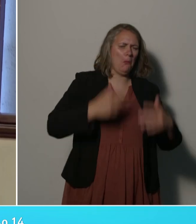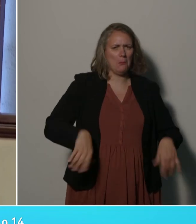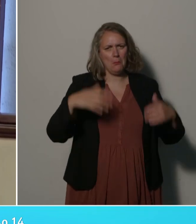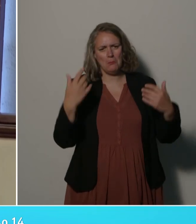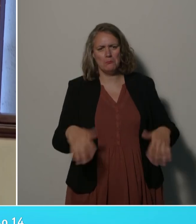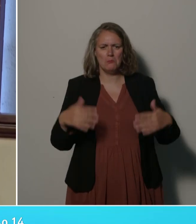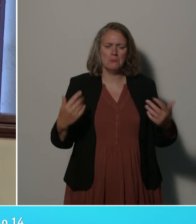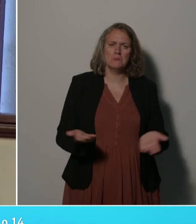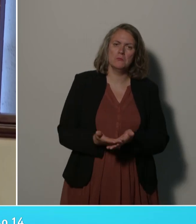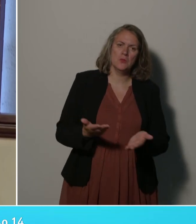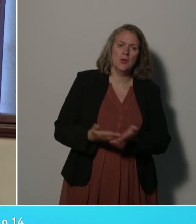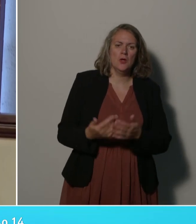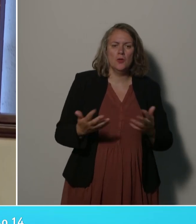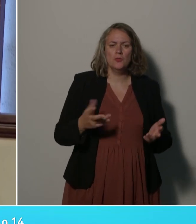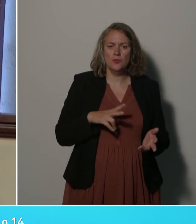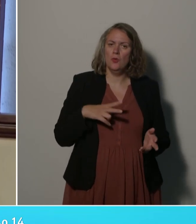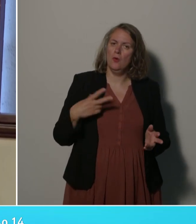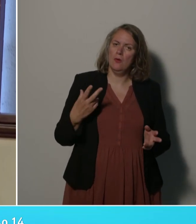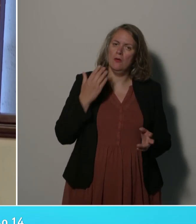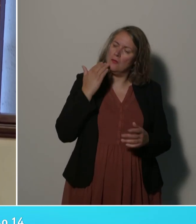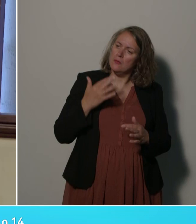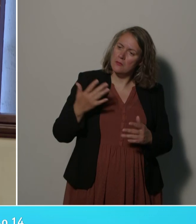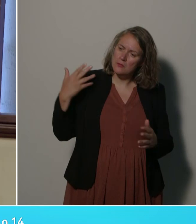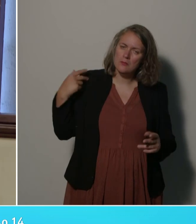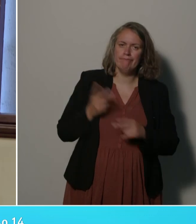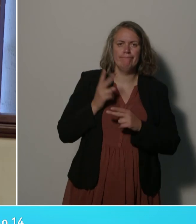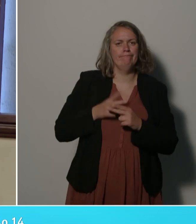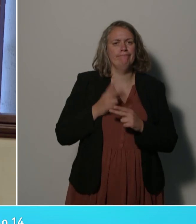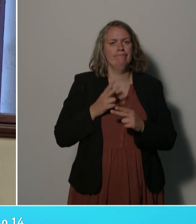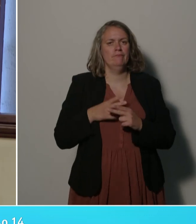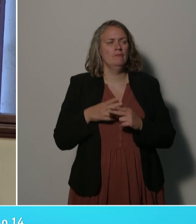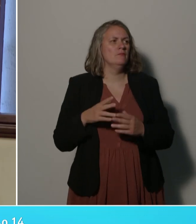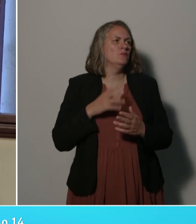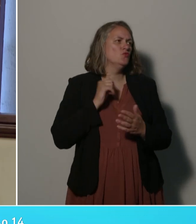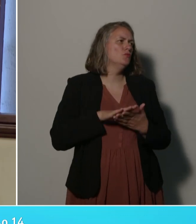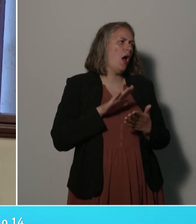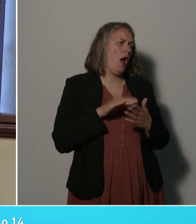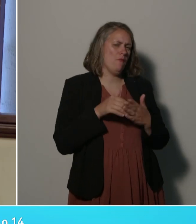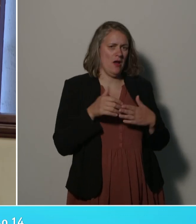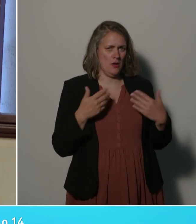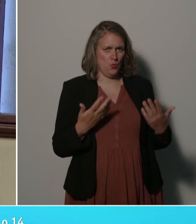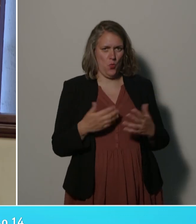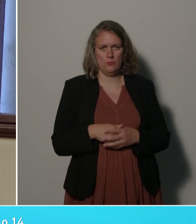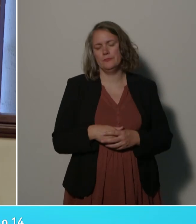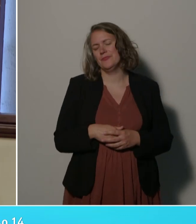Haustüren, die schon lange, wo lange Zeit dann ringsherum auch nichts passiert ist. Und das will man gern erhalten. Aber ich glaube, so wie das